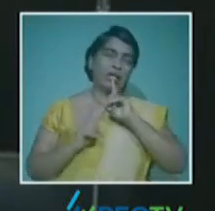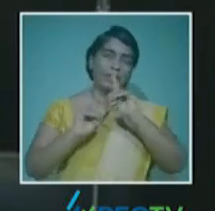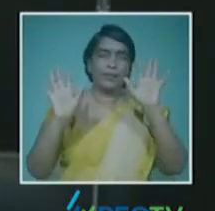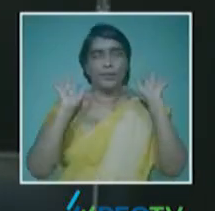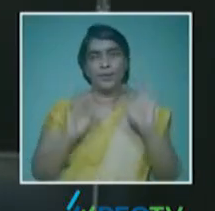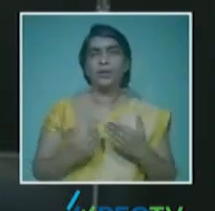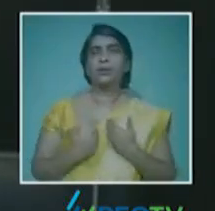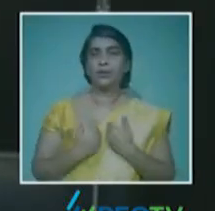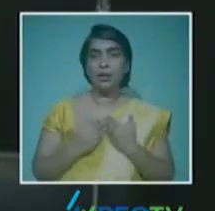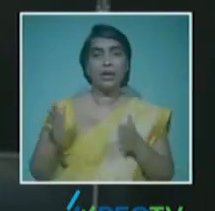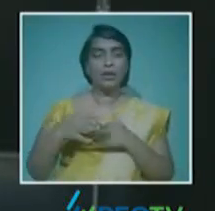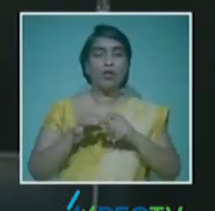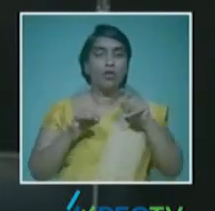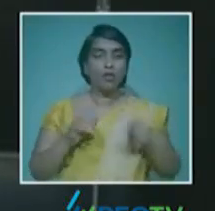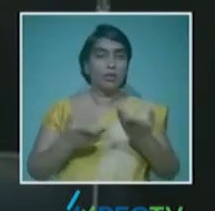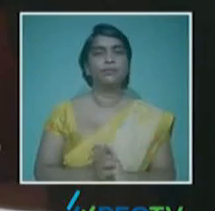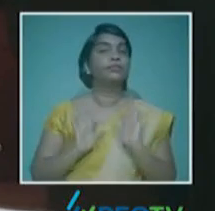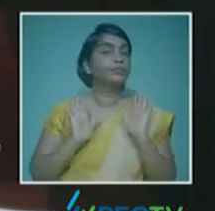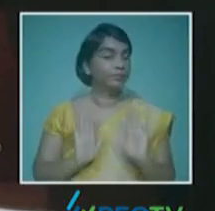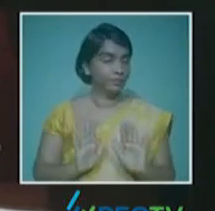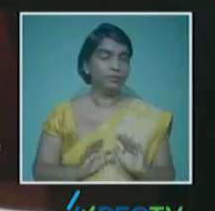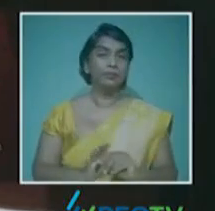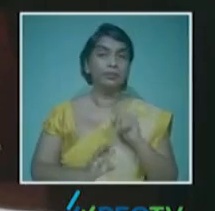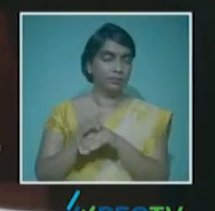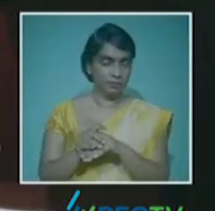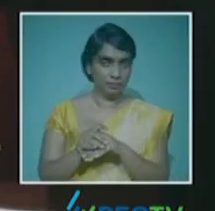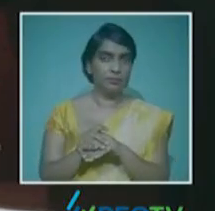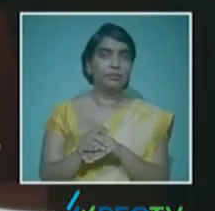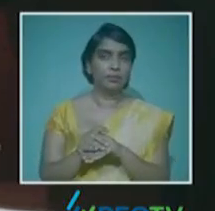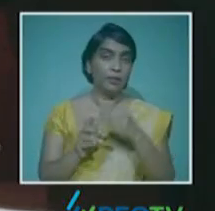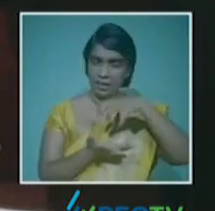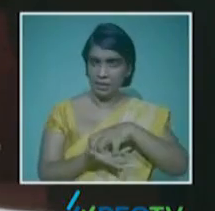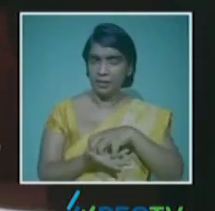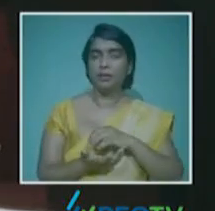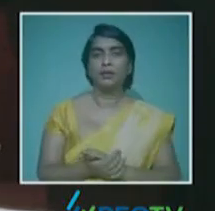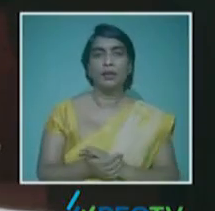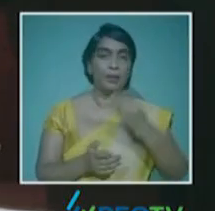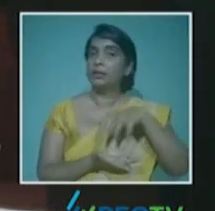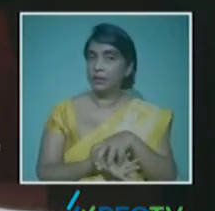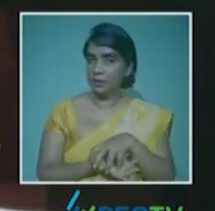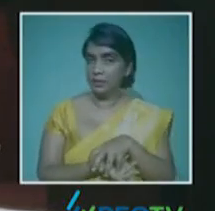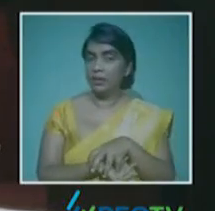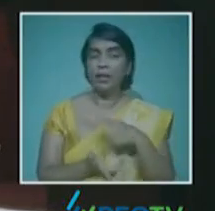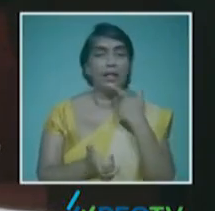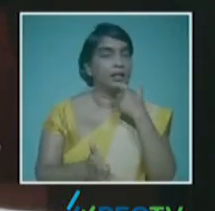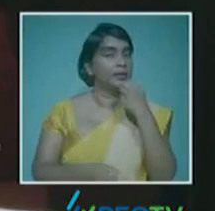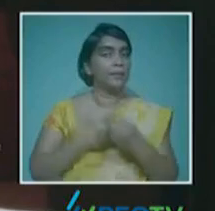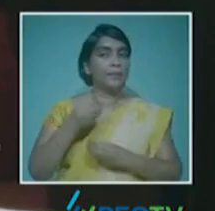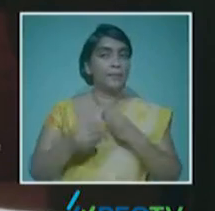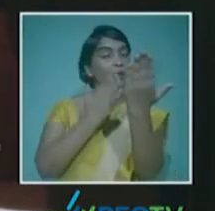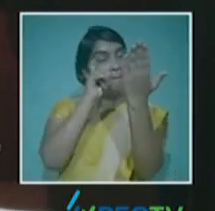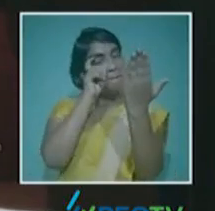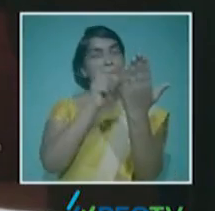නැත්තේ මේකෙන් කැබිනට් මණ්ඩලයේ සාමූහිකත්වයේ බිඳ වැටෙන නිසා ඔබතුමා නියෝජනය කරන්නේ මාතර දිස්ත්‍රික්කයේ තේ කර්මාන්තයට සිදු වෙලා